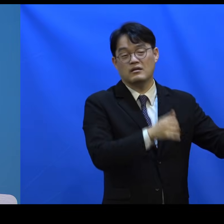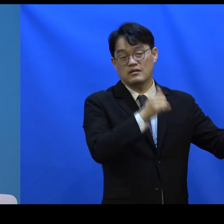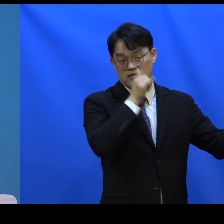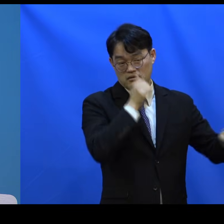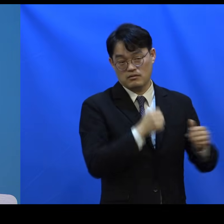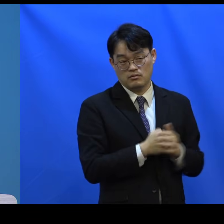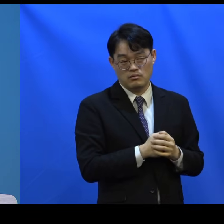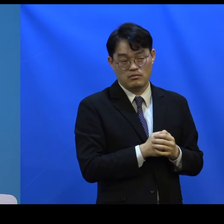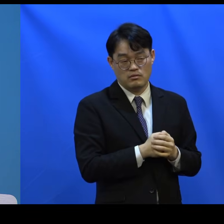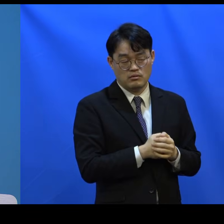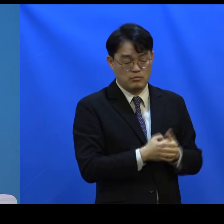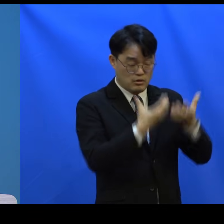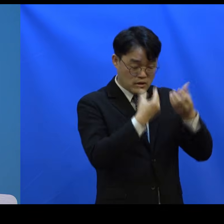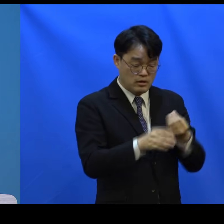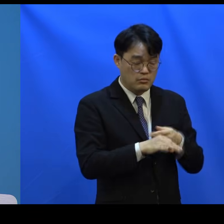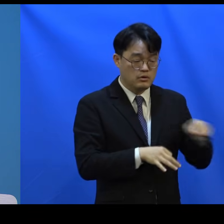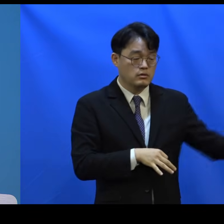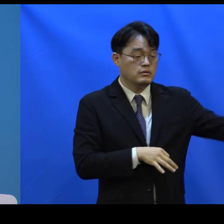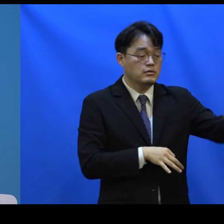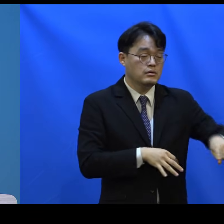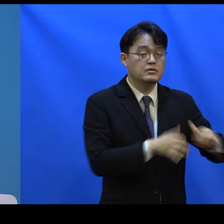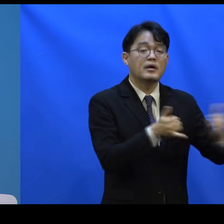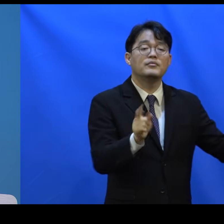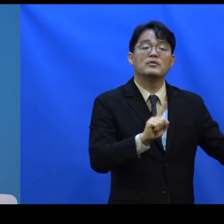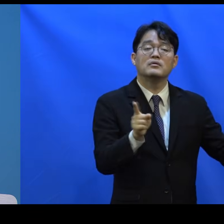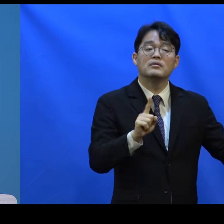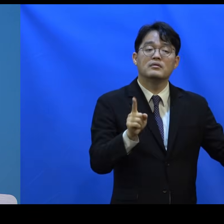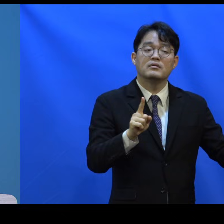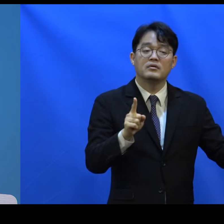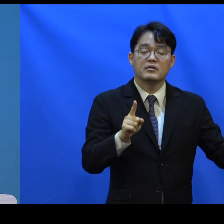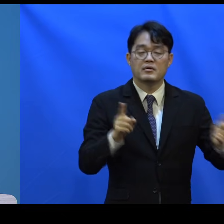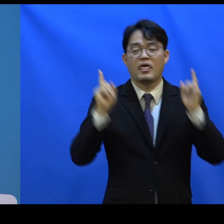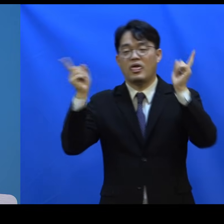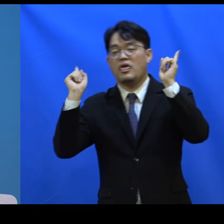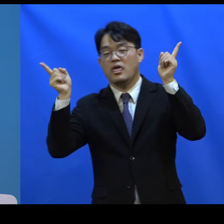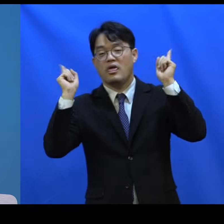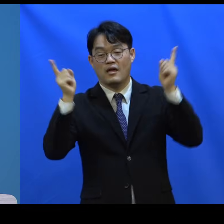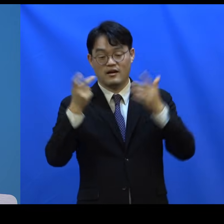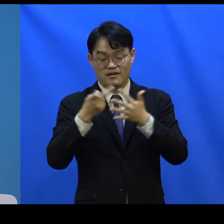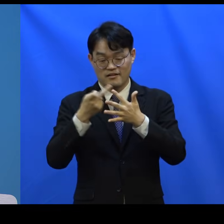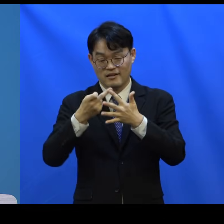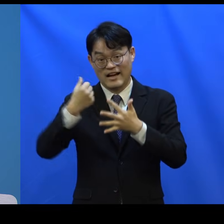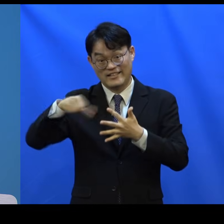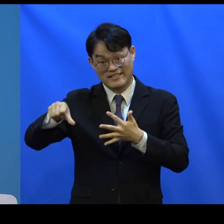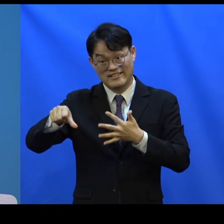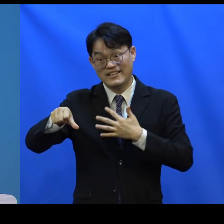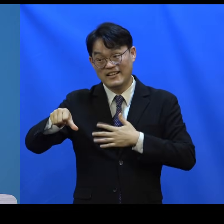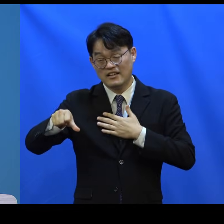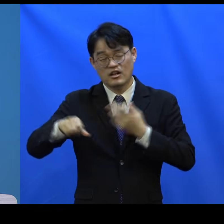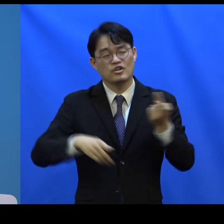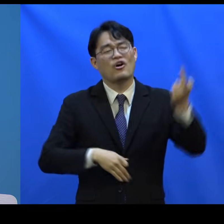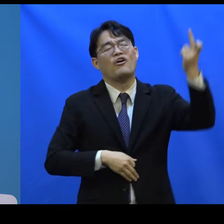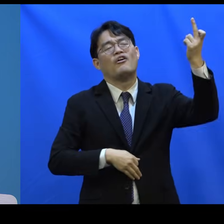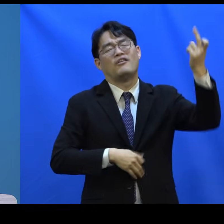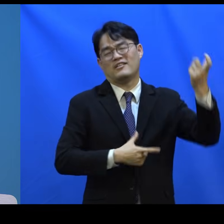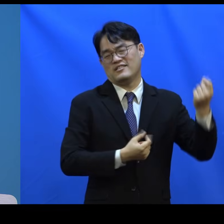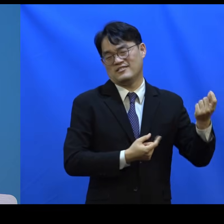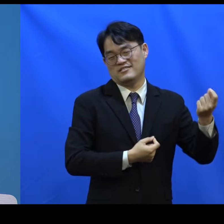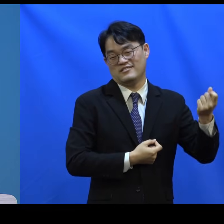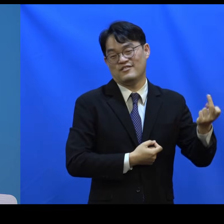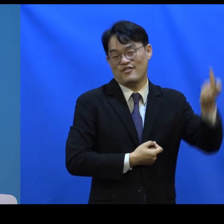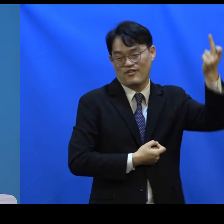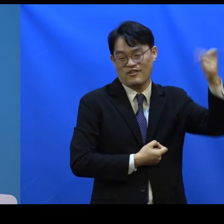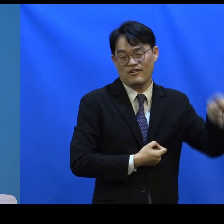등장하는 큰 아들과 같아요. 그는 아버지의 본심을 전혀 몰라요. 그는 동생을